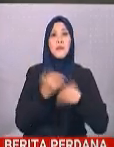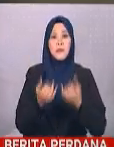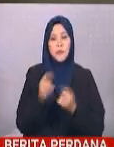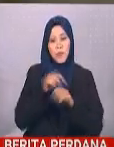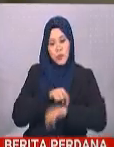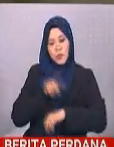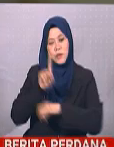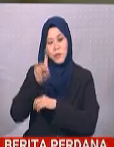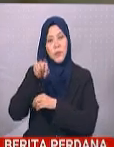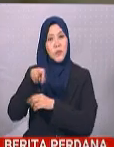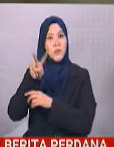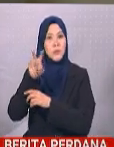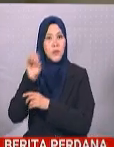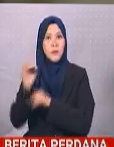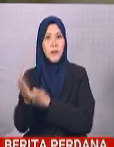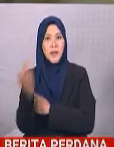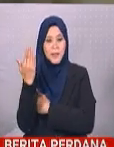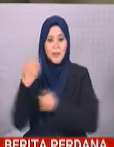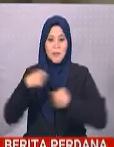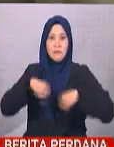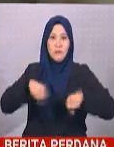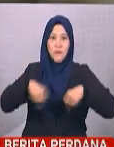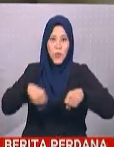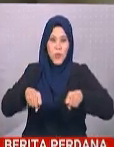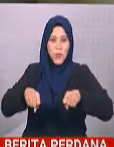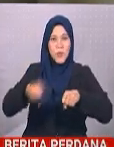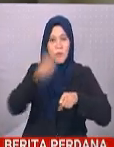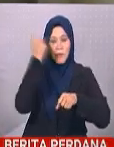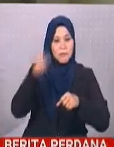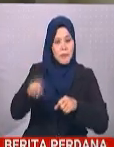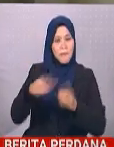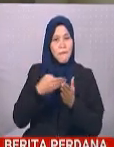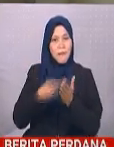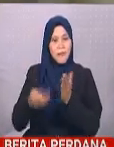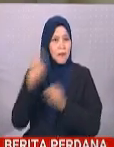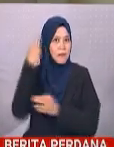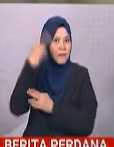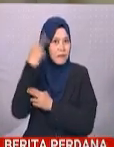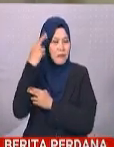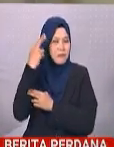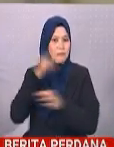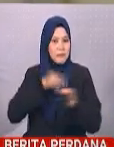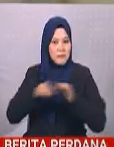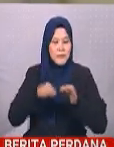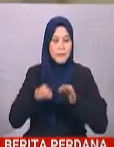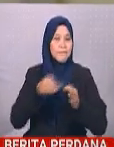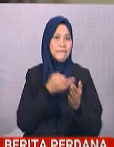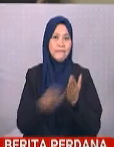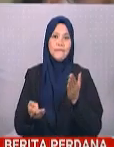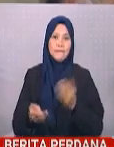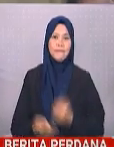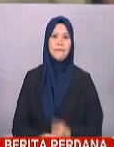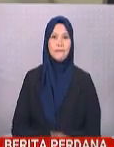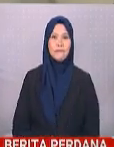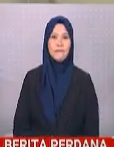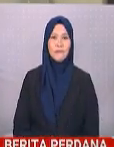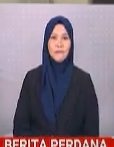1-50 pagi ketika menunggu motosikal berhutan gagal memberi penerangan musnah Sabah